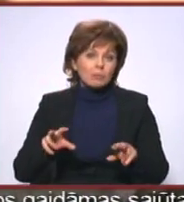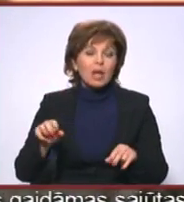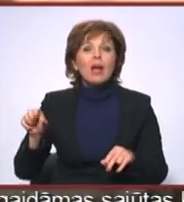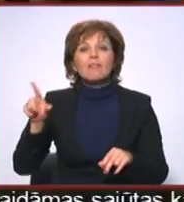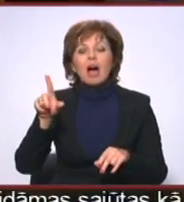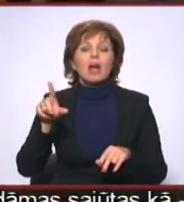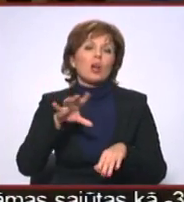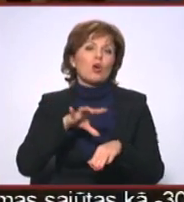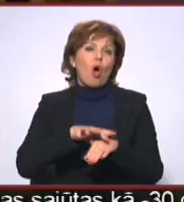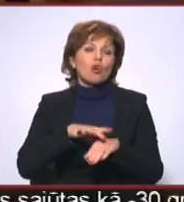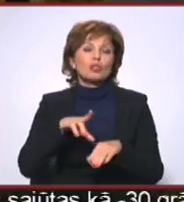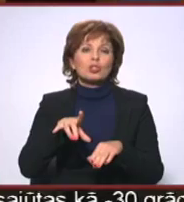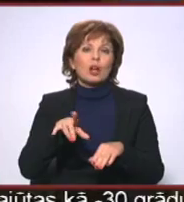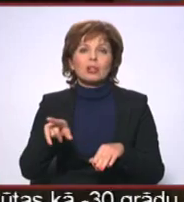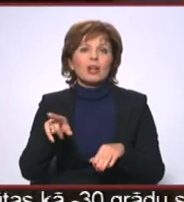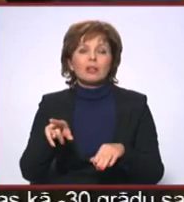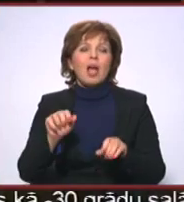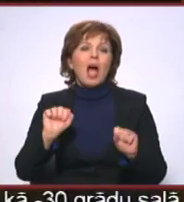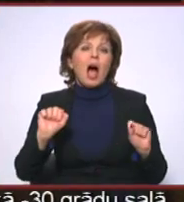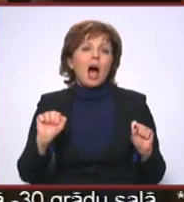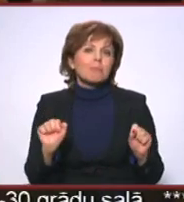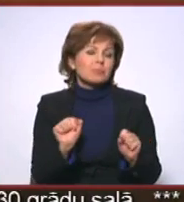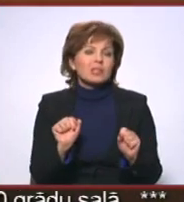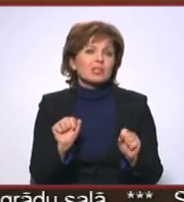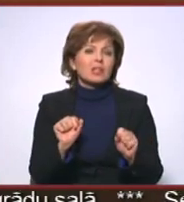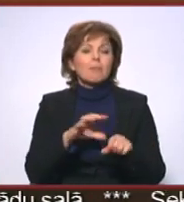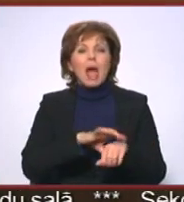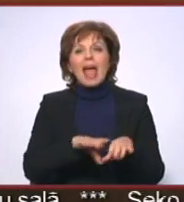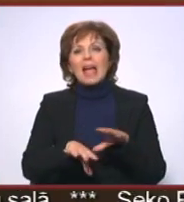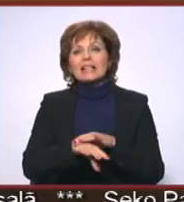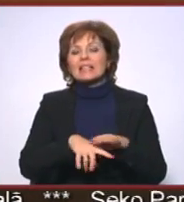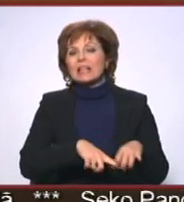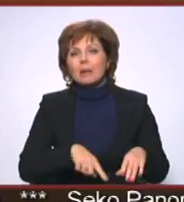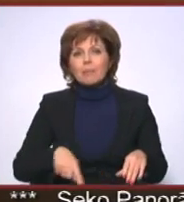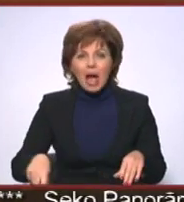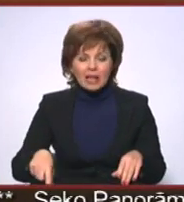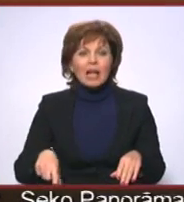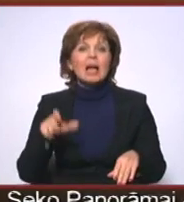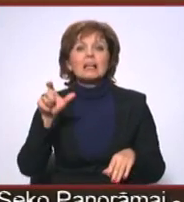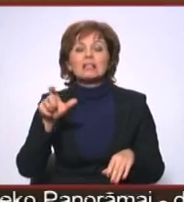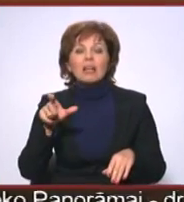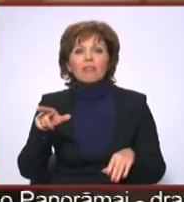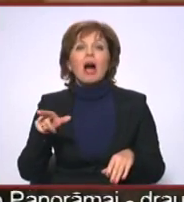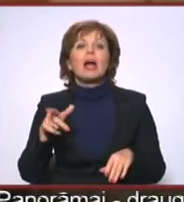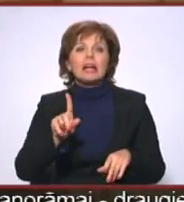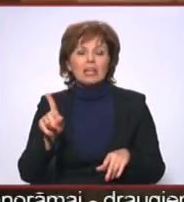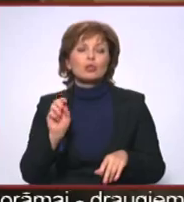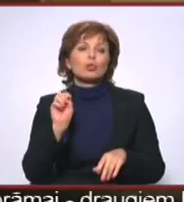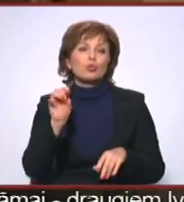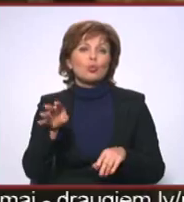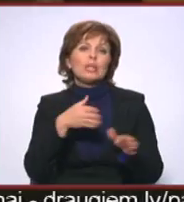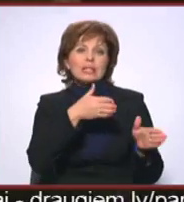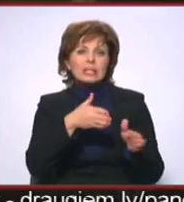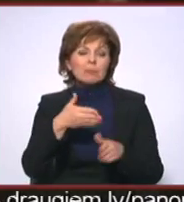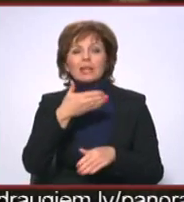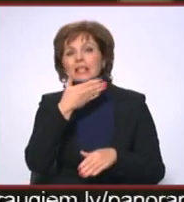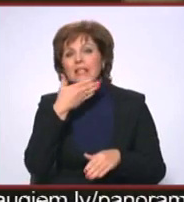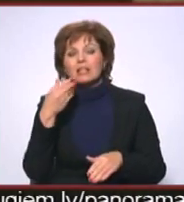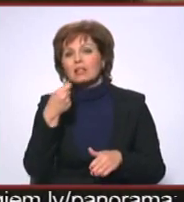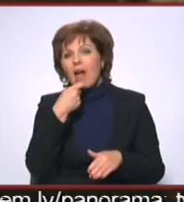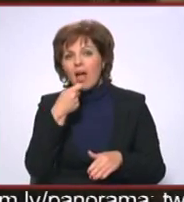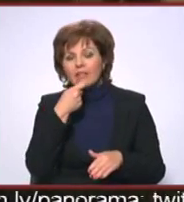tiek konstatēti ekstremitāšu apsaldējumi. Nepieciešamības gadījumā cilvēki tiek sūtīti uz slimnīcu. Te ir silts ēdiens, tīrs